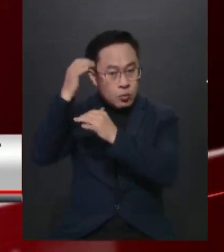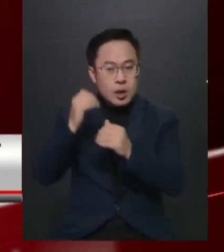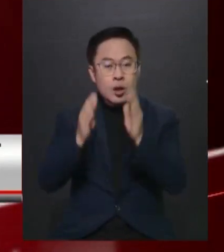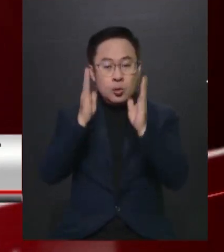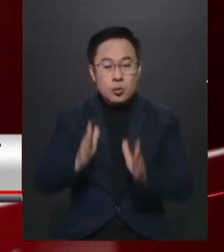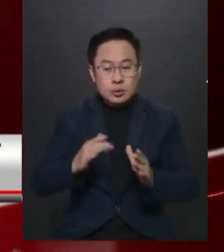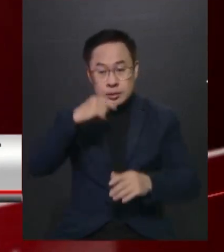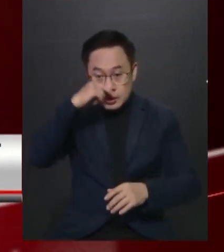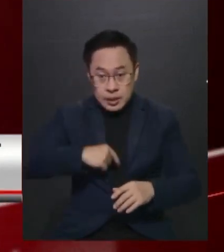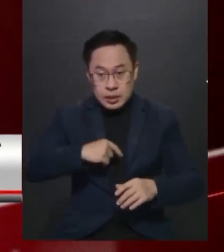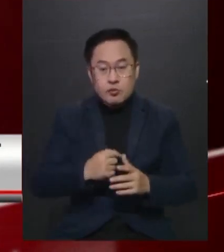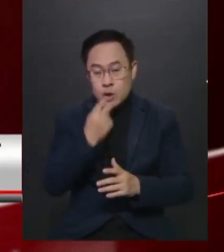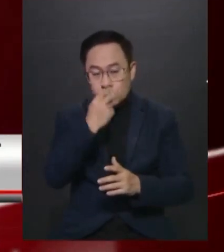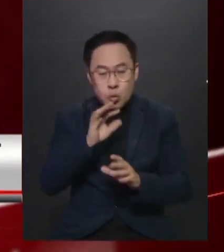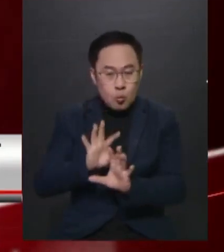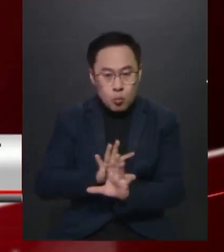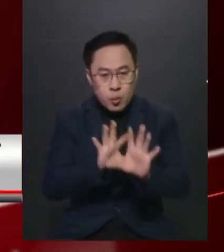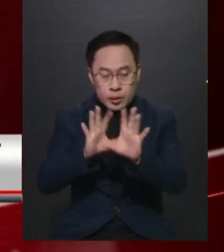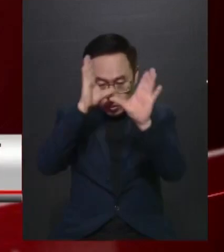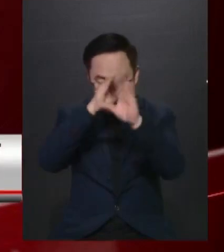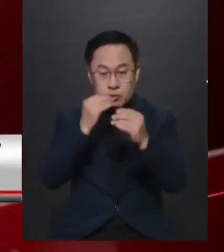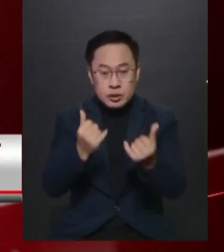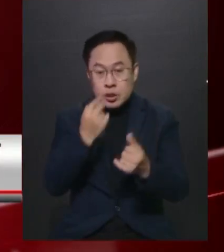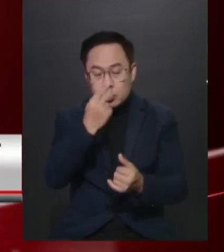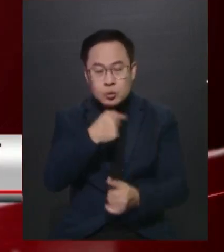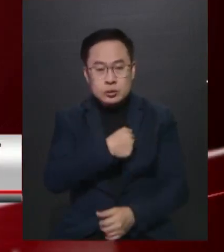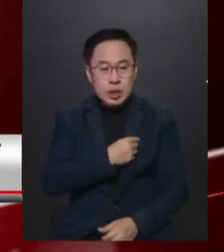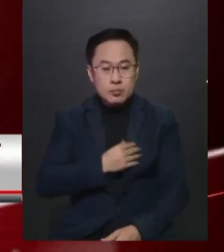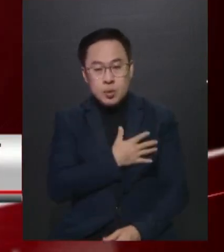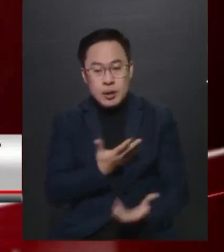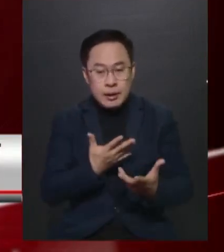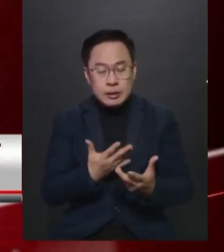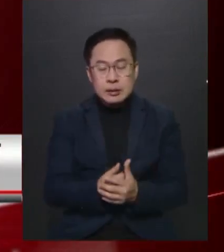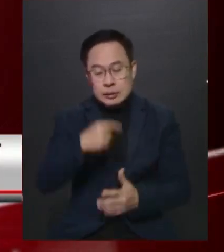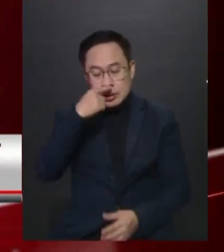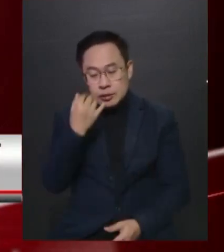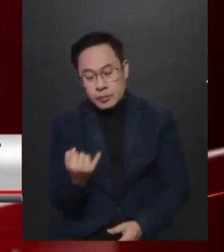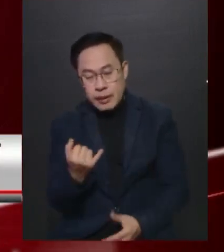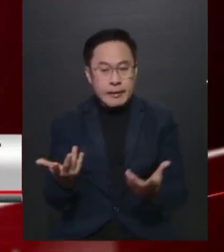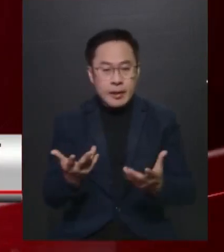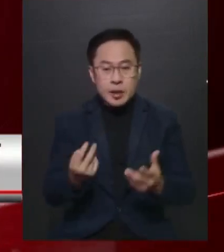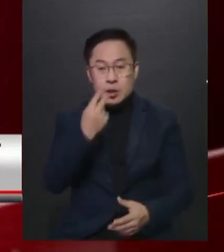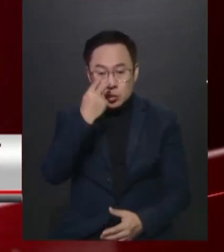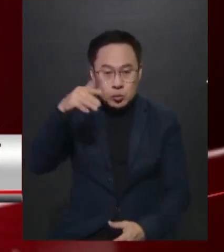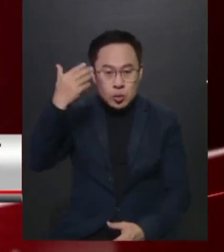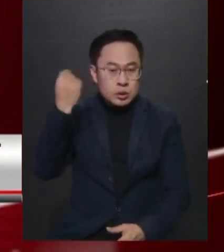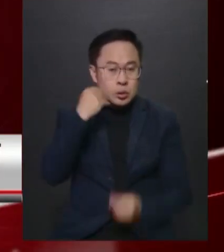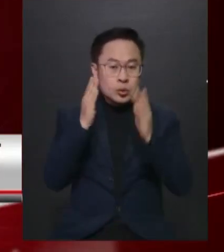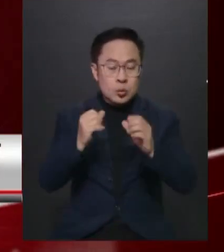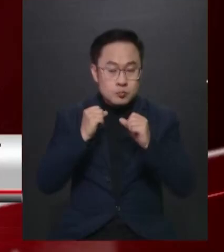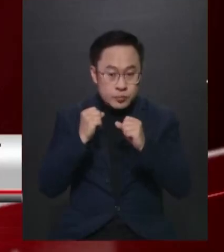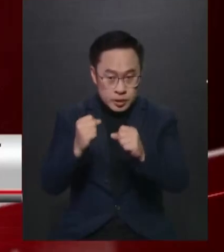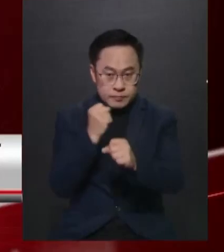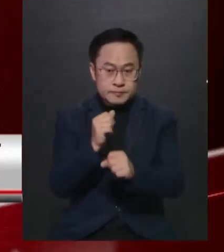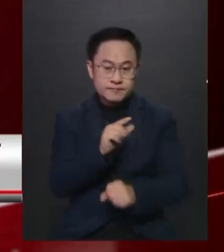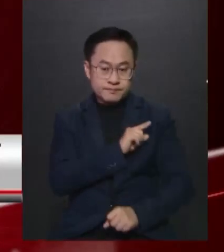นๆกีฬาชาวไทยเวลาได้เห็นเกมค่ำคืนวันนี้น่าจะใจชื้นกันมากขึ้นไห ม นักกีฬาก็น่าจะพยายามทำหน้าที่ของตัวเองในสนามอย่างเต็มที่แหละ